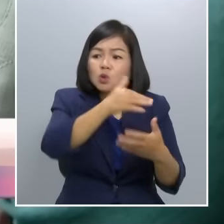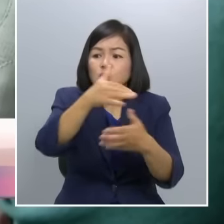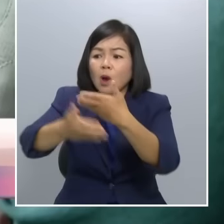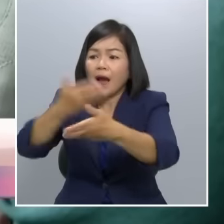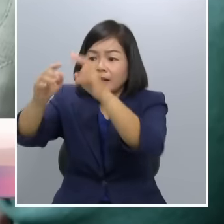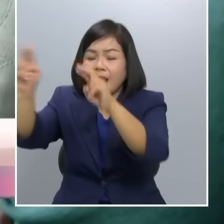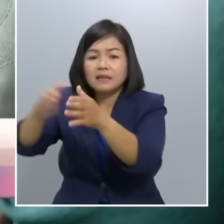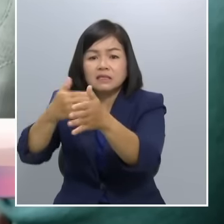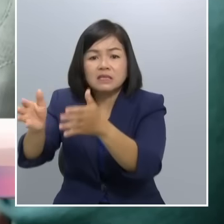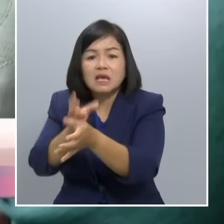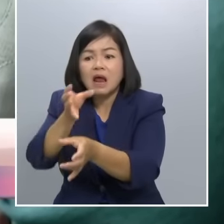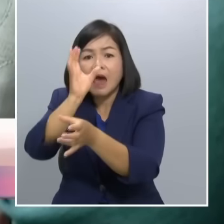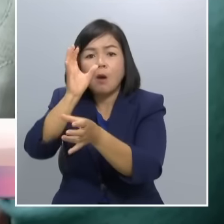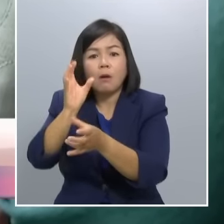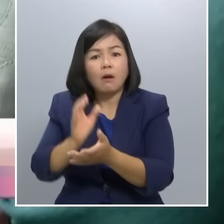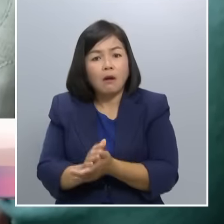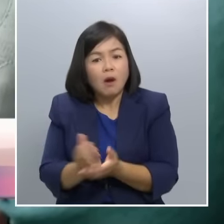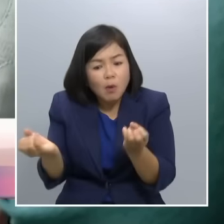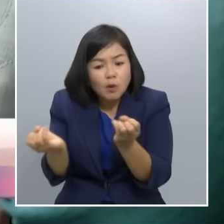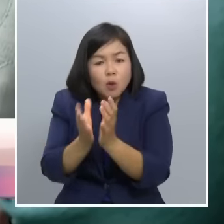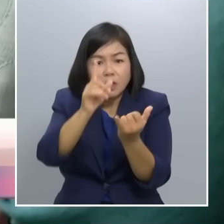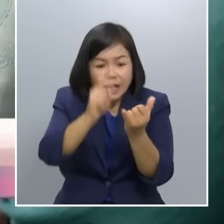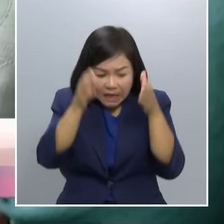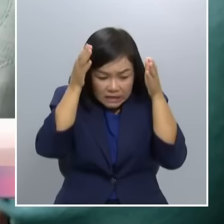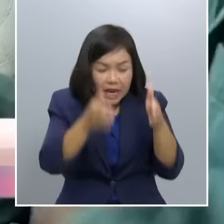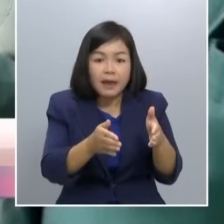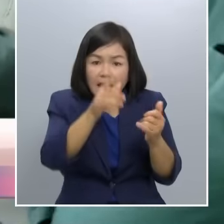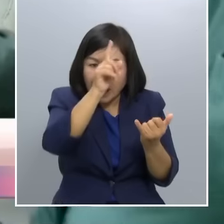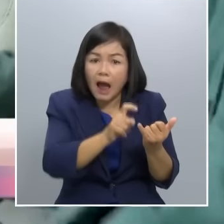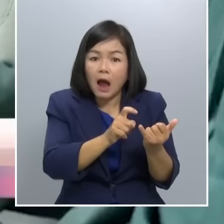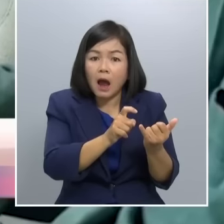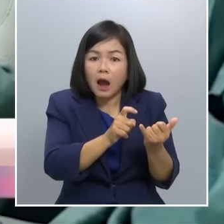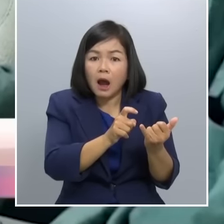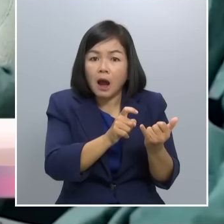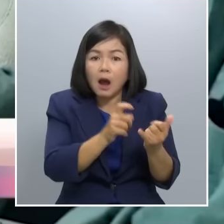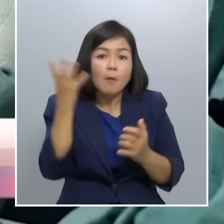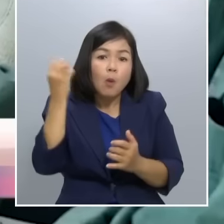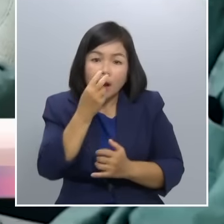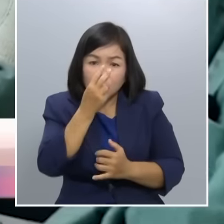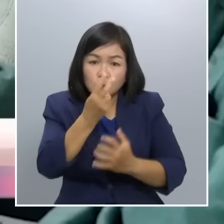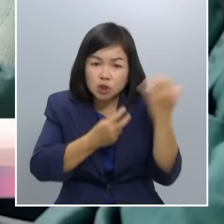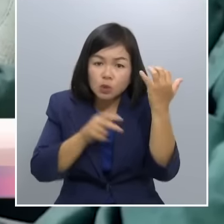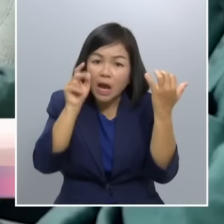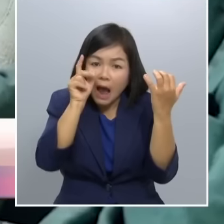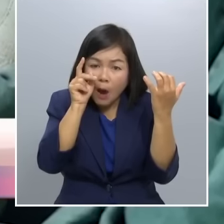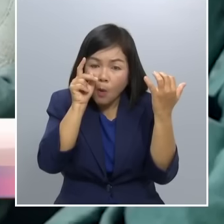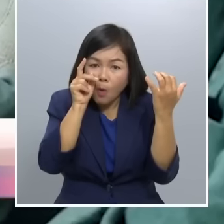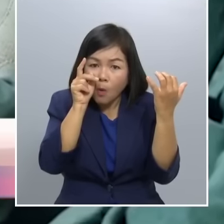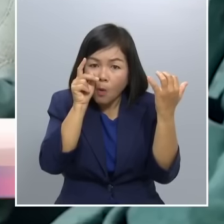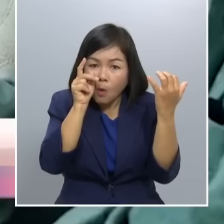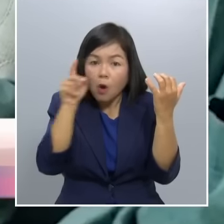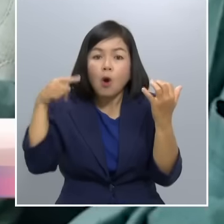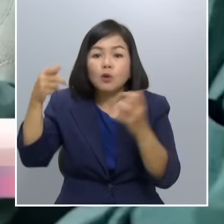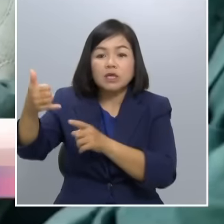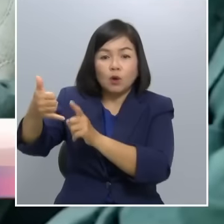มันไม่ใช่ประมาทเป็นเหตุให้ผู้อื่นถึงแก่ความตายมันคือเจตนา่าเมื่อเมื่อวานฟังข่าวของของเจ๊ปูขอ